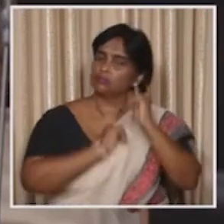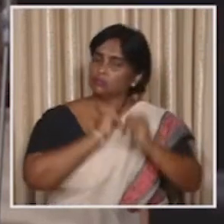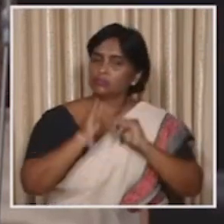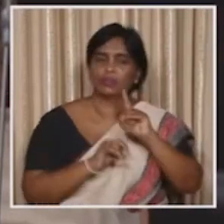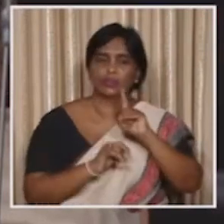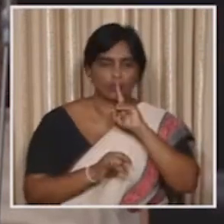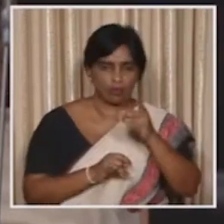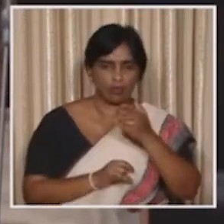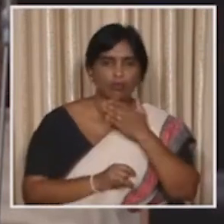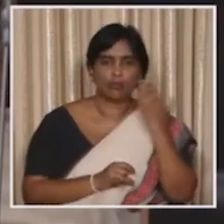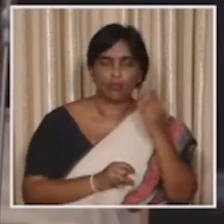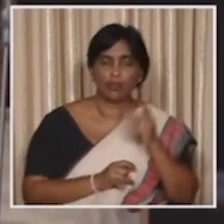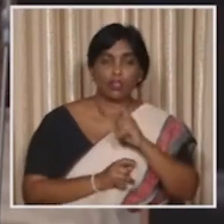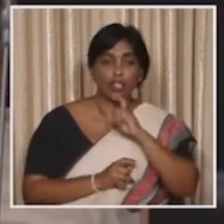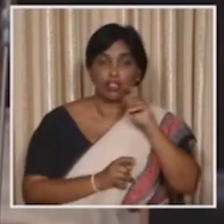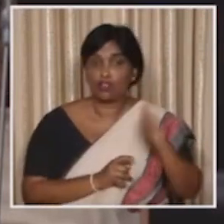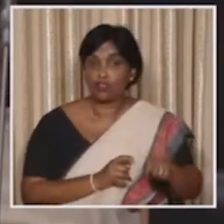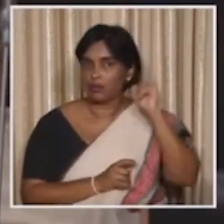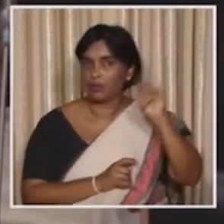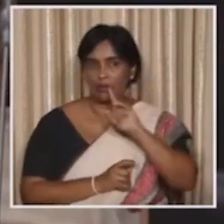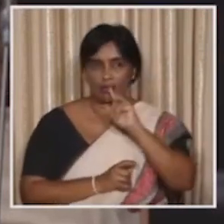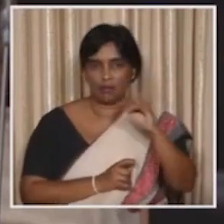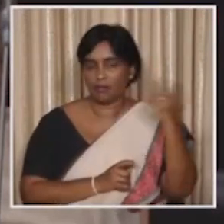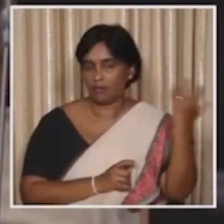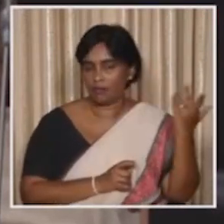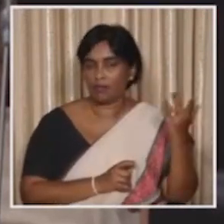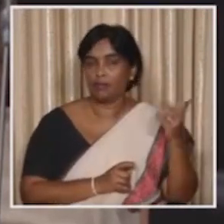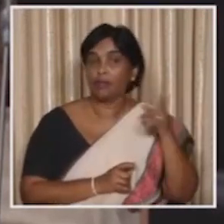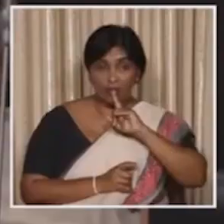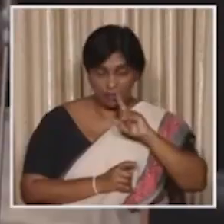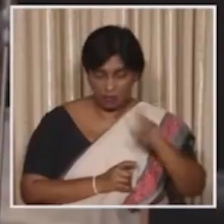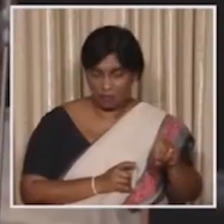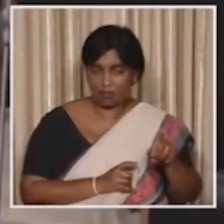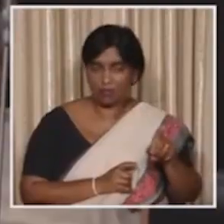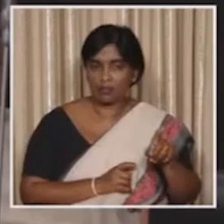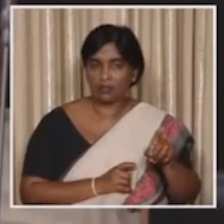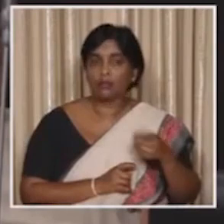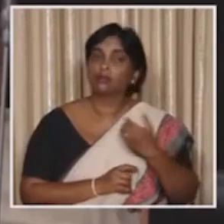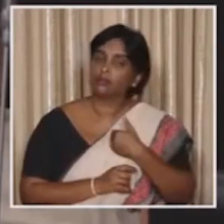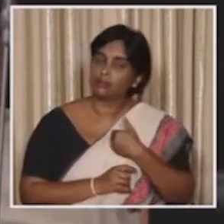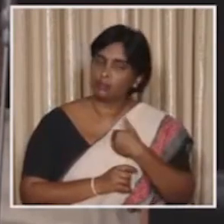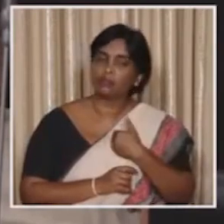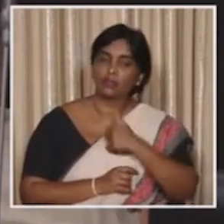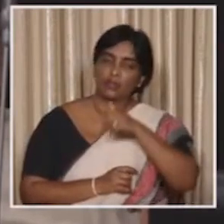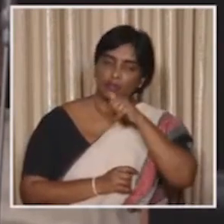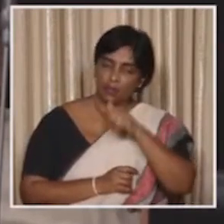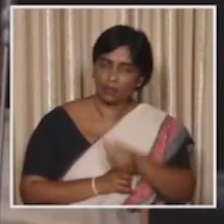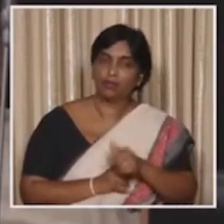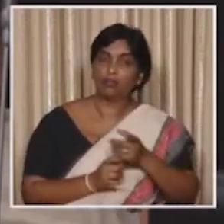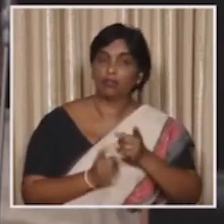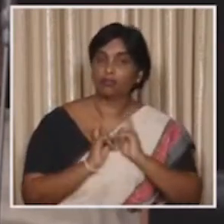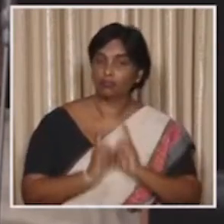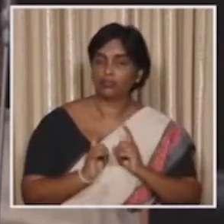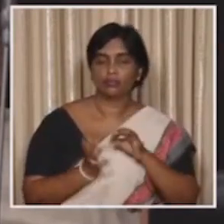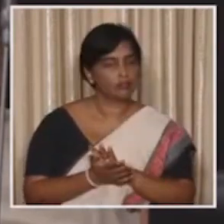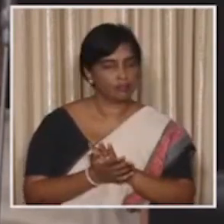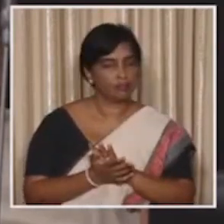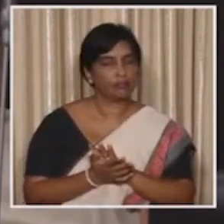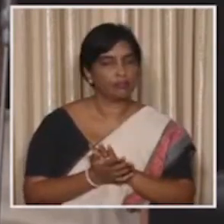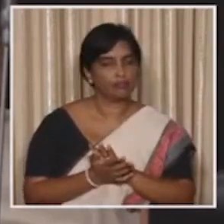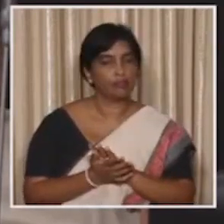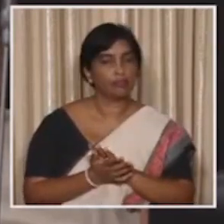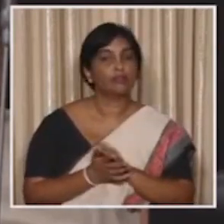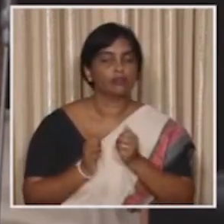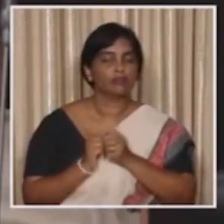කරන්න. විනිශ්චයකාරවරයෙක්ට කරන්න බෑ. ඒකට කරනවා නම් අපිට ඇත්ත වශයෙන්ම ස්ථාවර නියෝග යටතේ